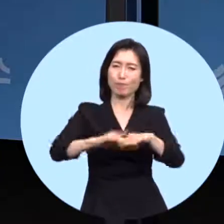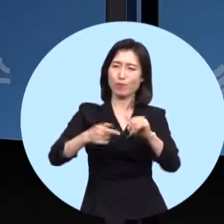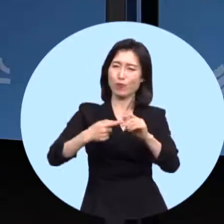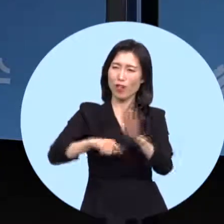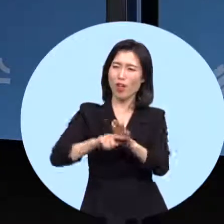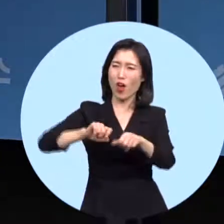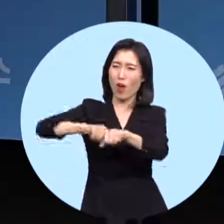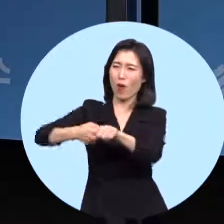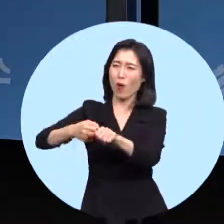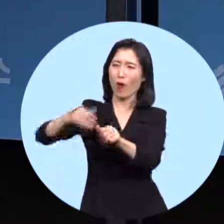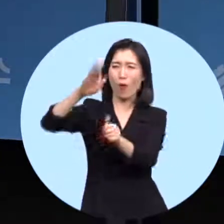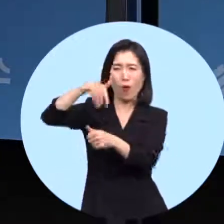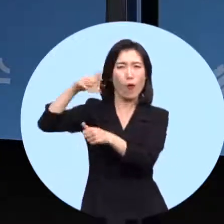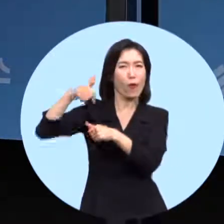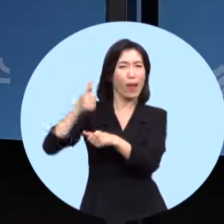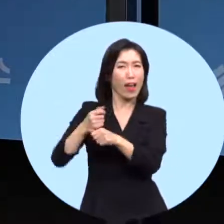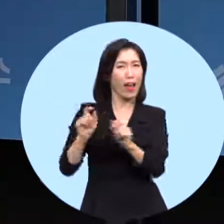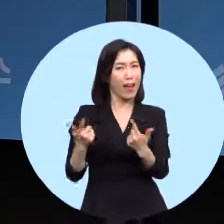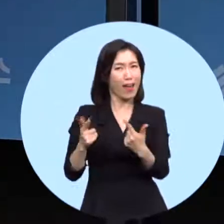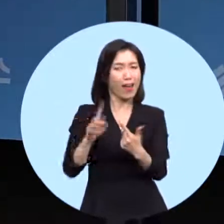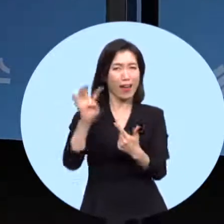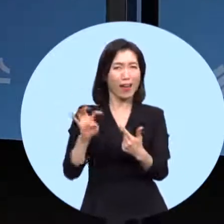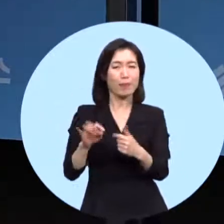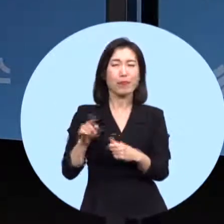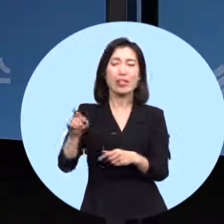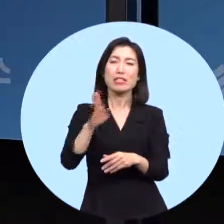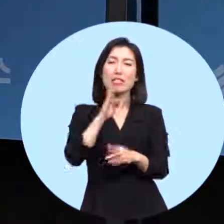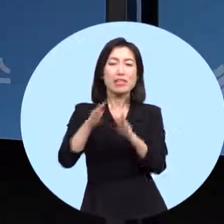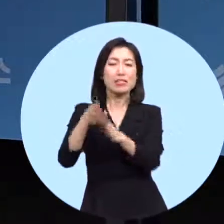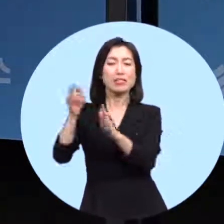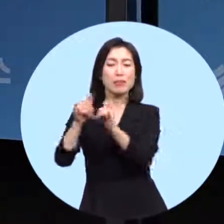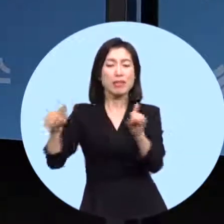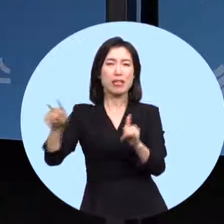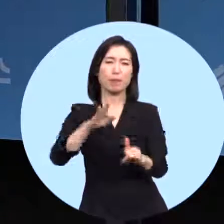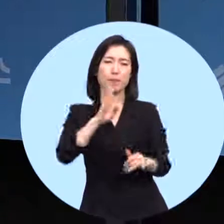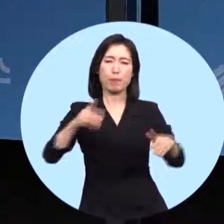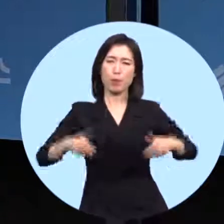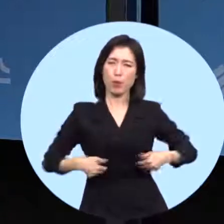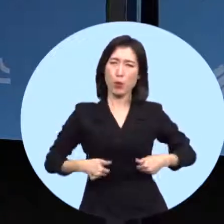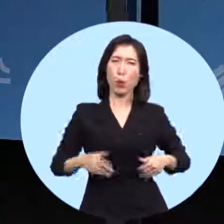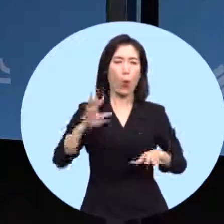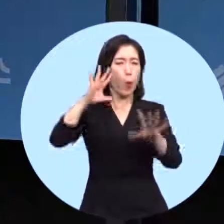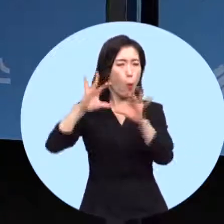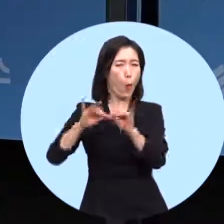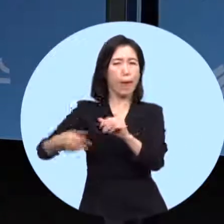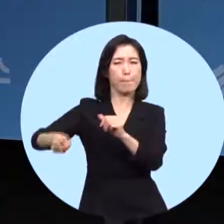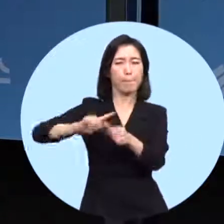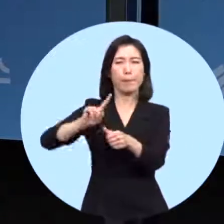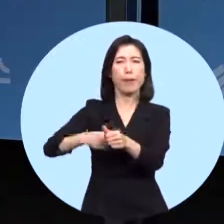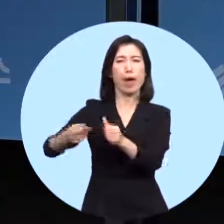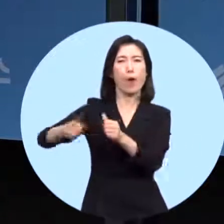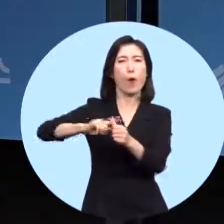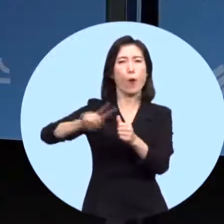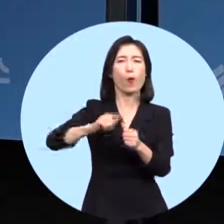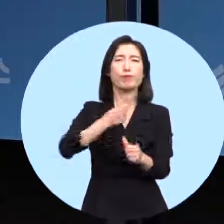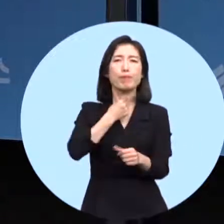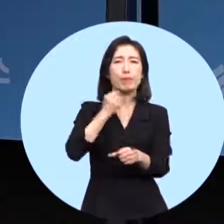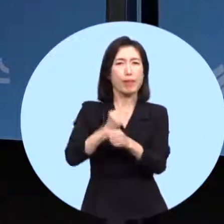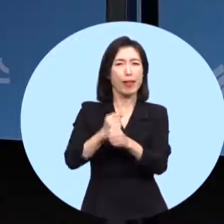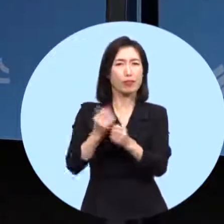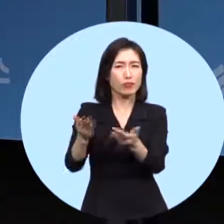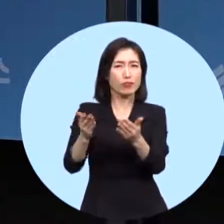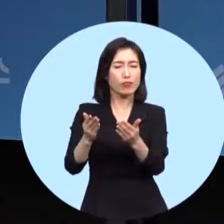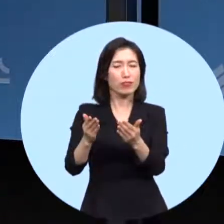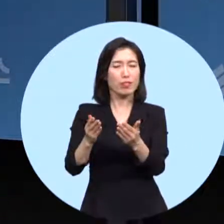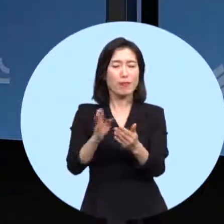아니었는가? 필요에 대한 공감과 이해부터 시작해야 되고 또 목적